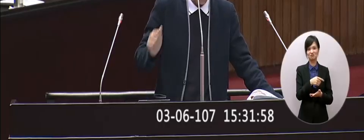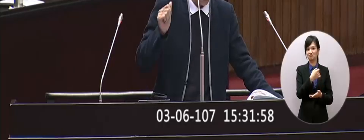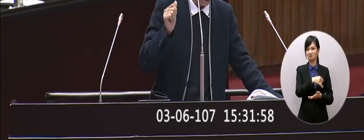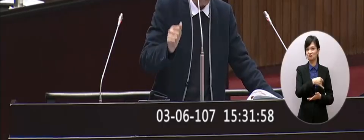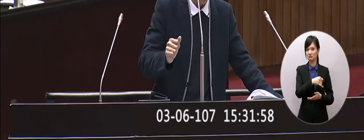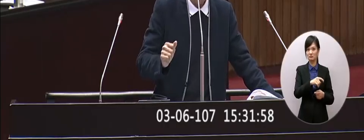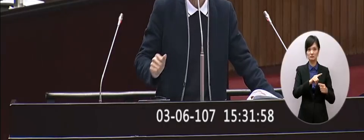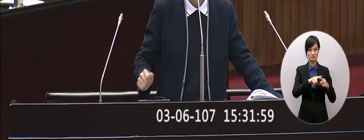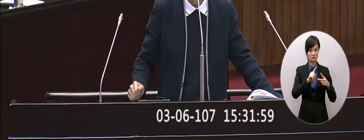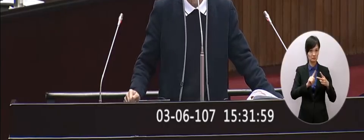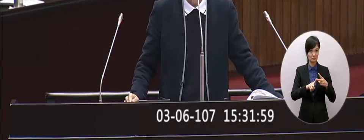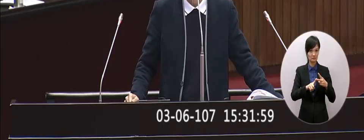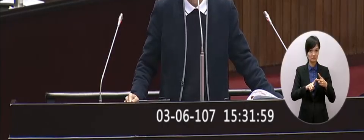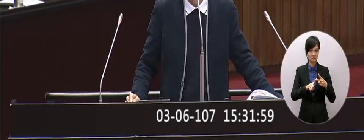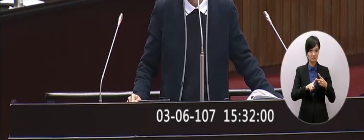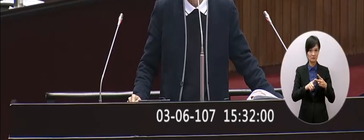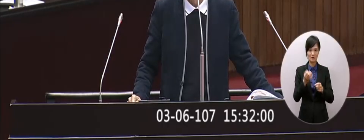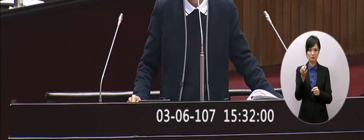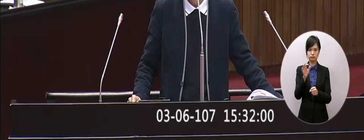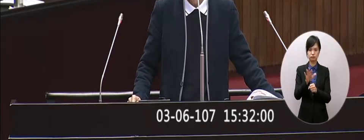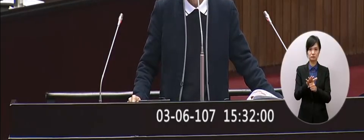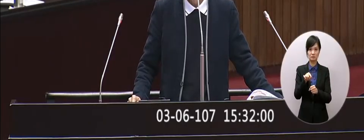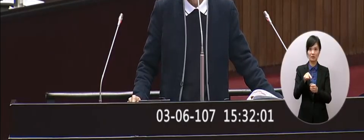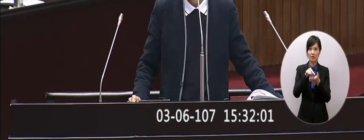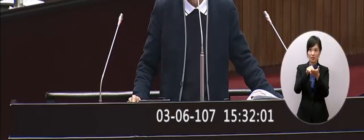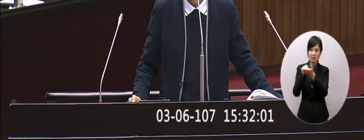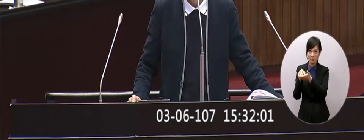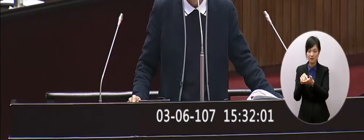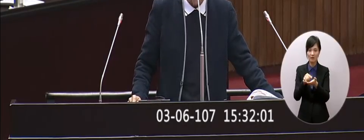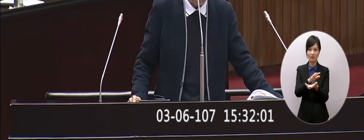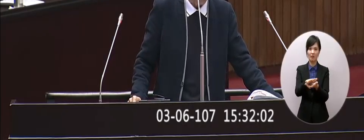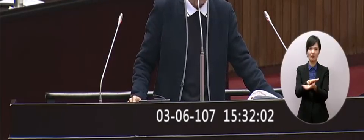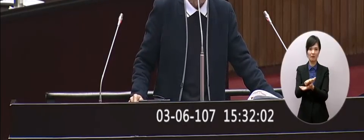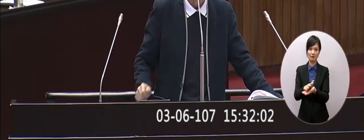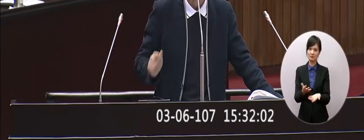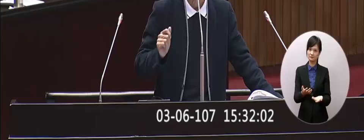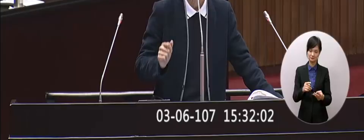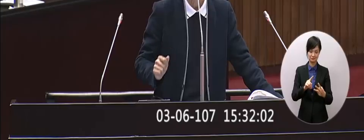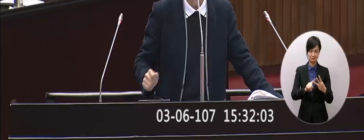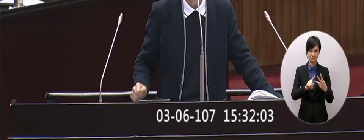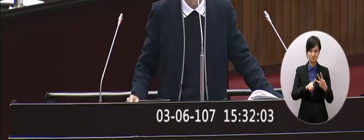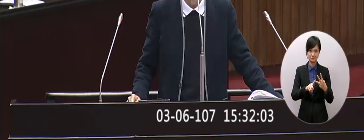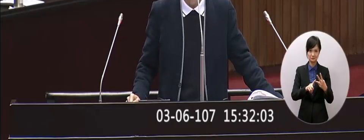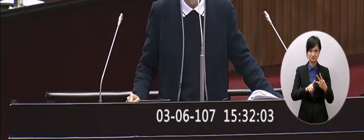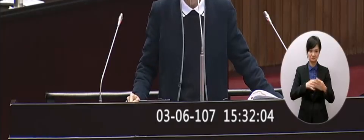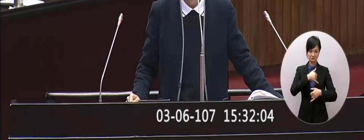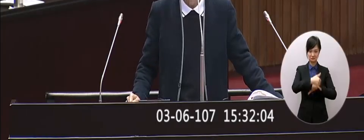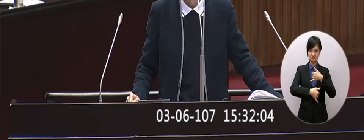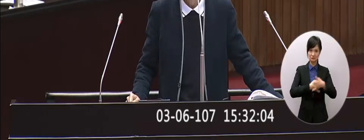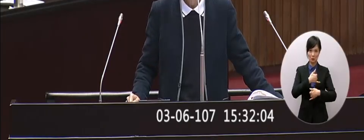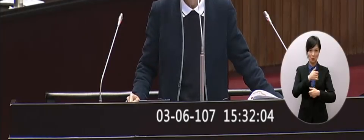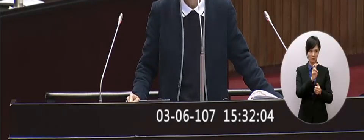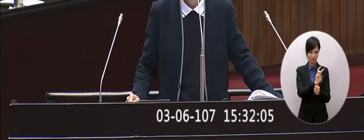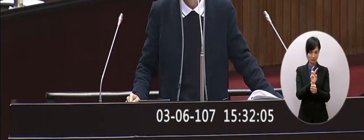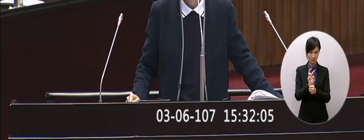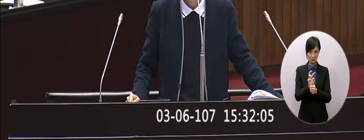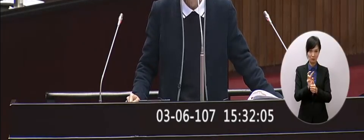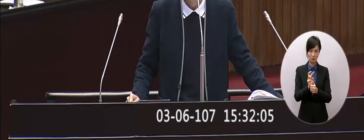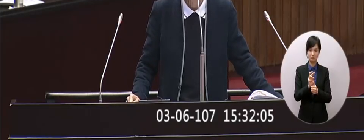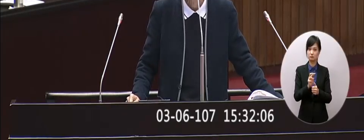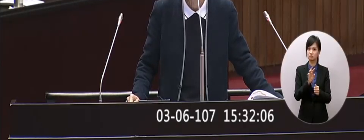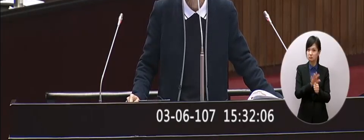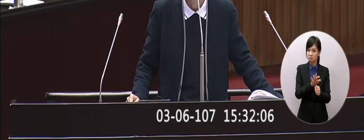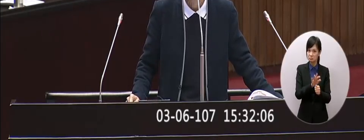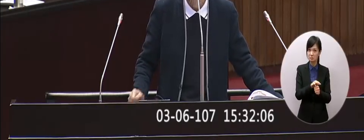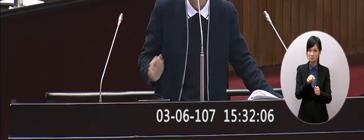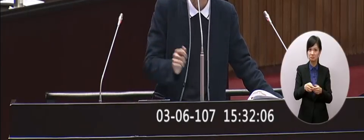另外一个就是补偿体系的混乱，第三个就是生活照顾的重建失效。我为什么